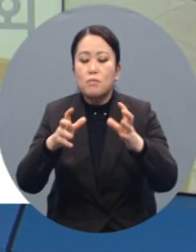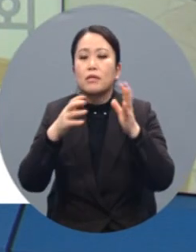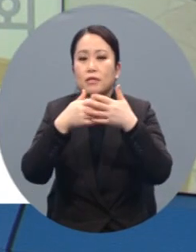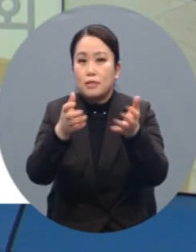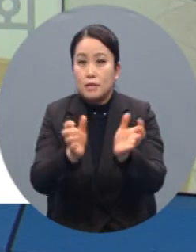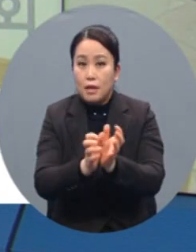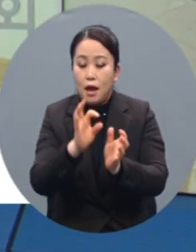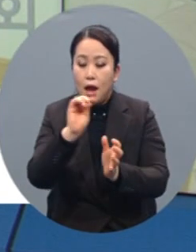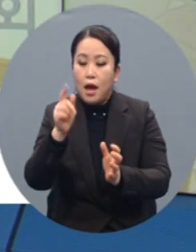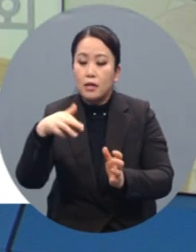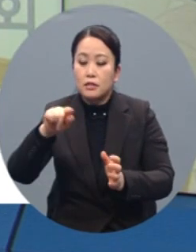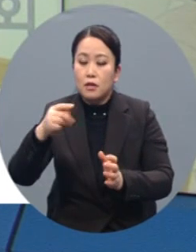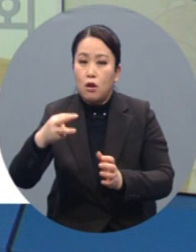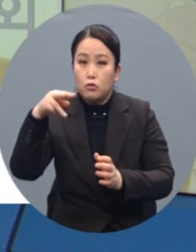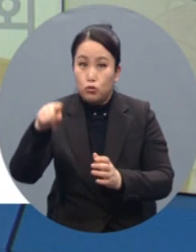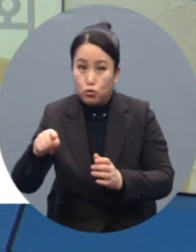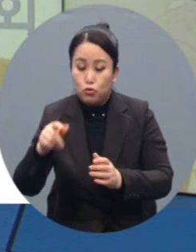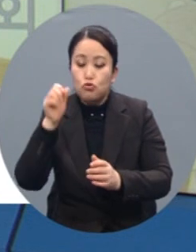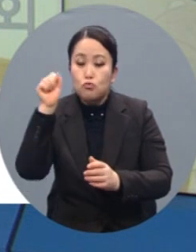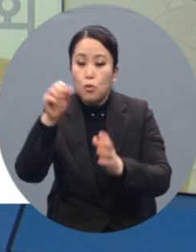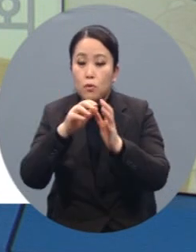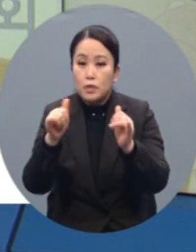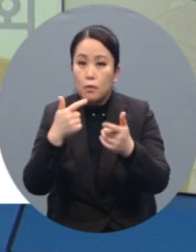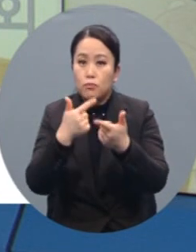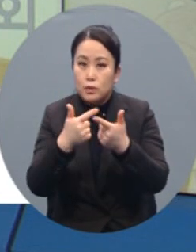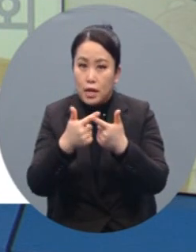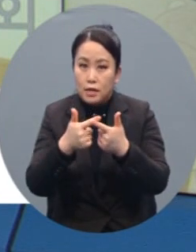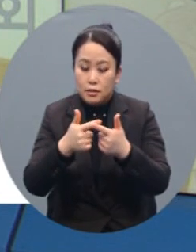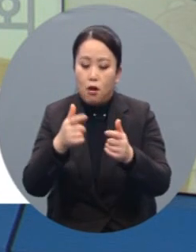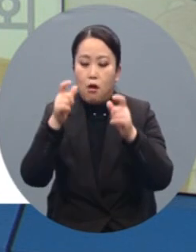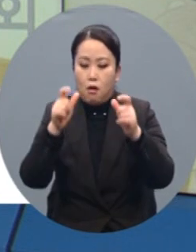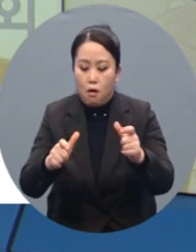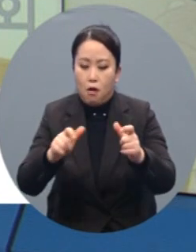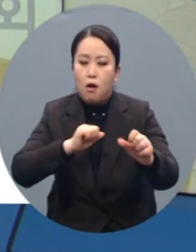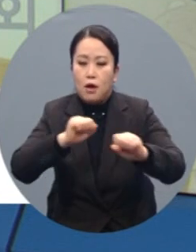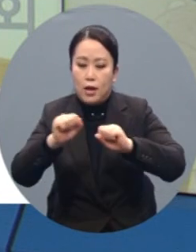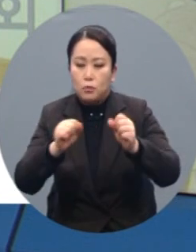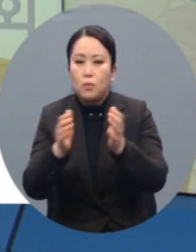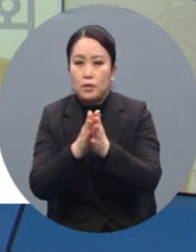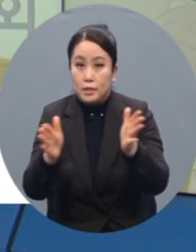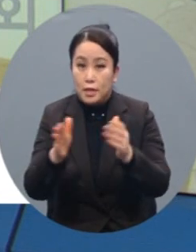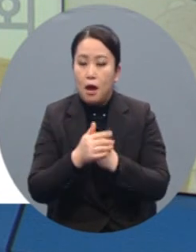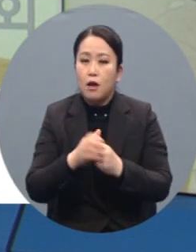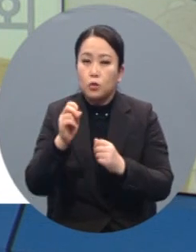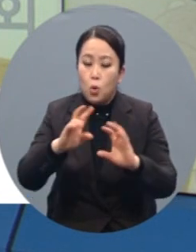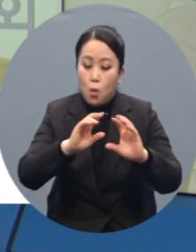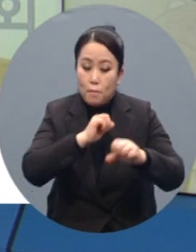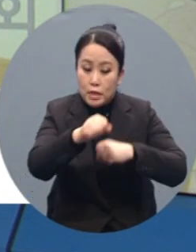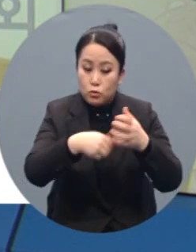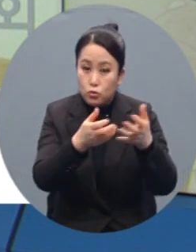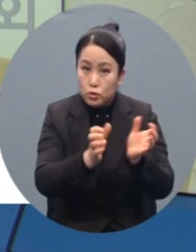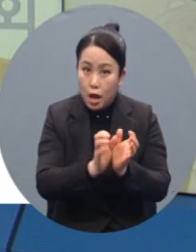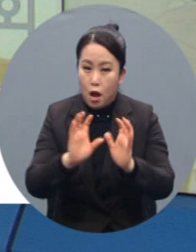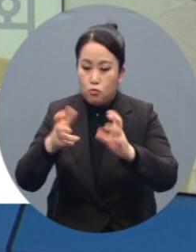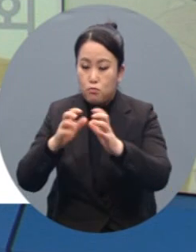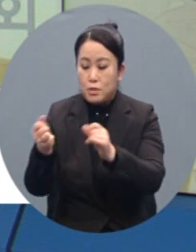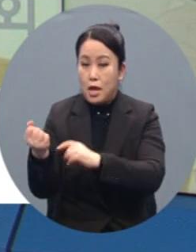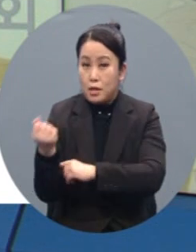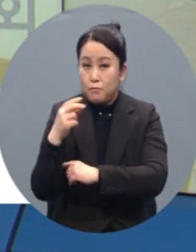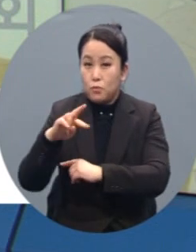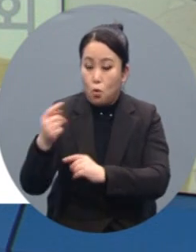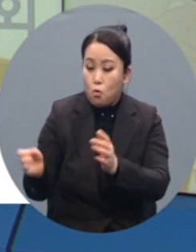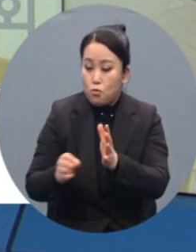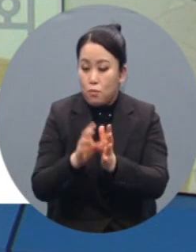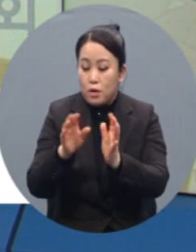부산에서 지역 순회 행보를 시작했습니다. 민주당과 국민의힘도 유력 인사들이 부산을 찾아 지역 중도층 공략에